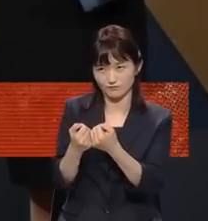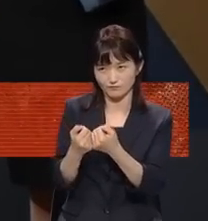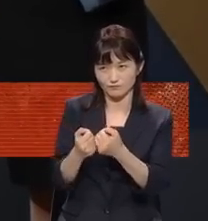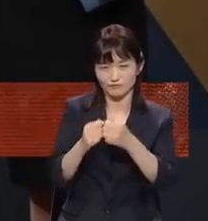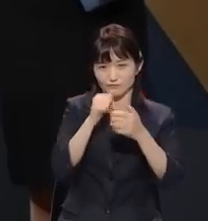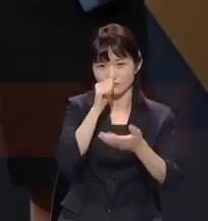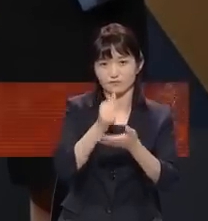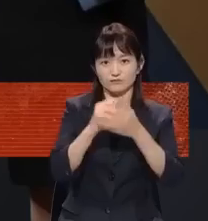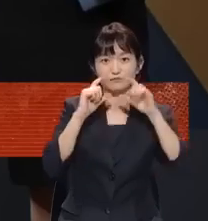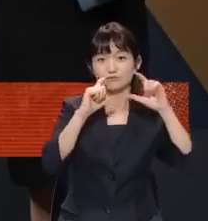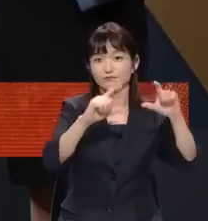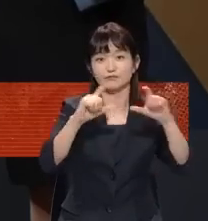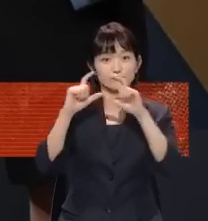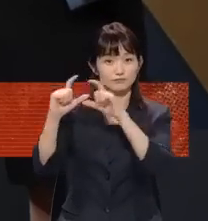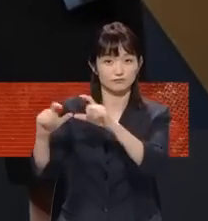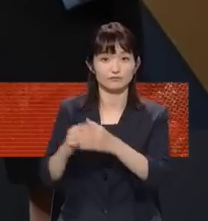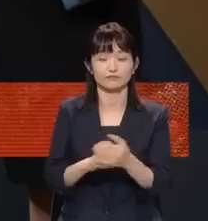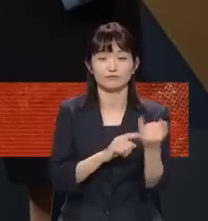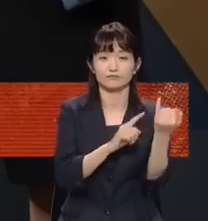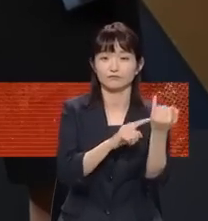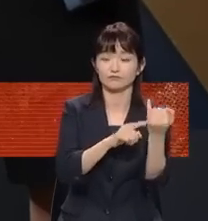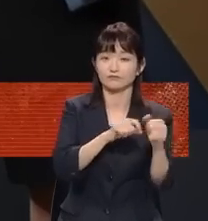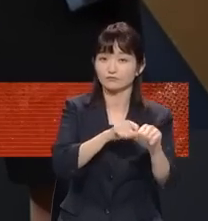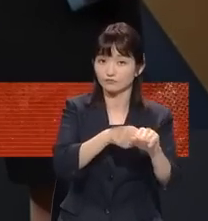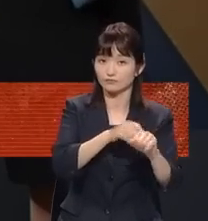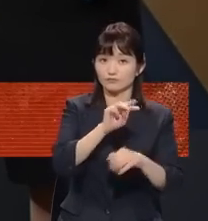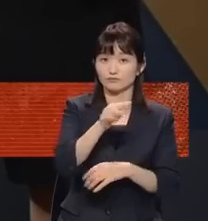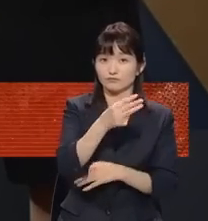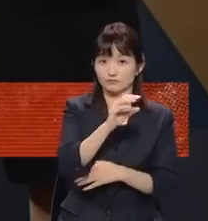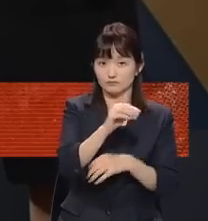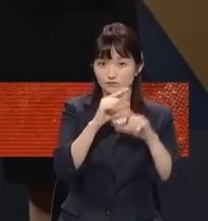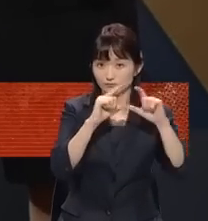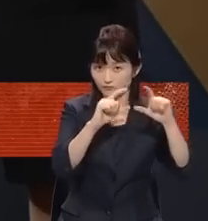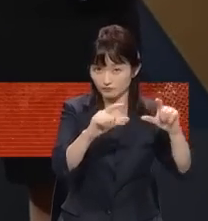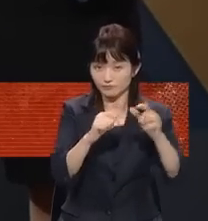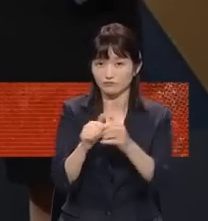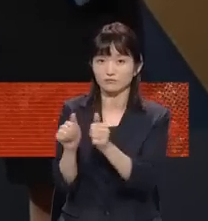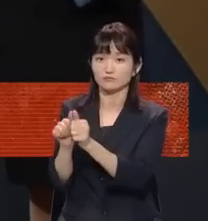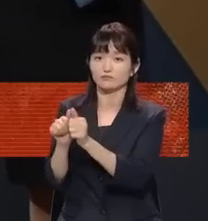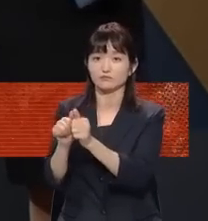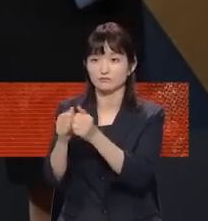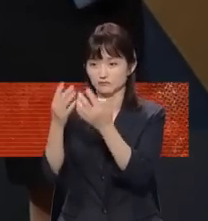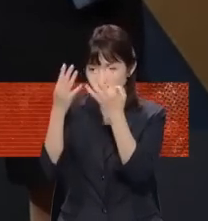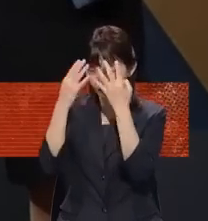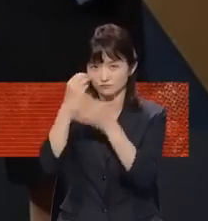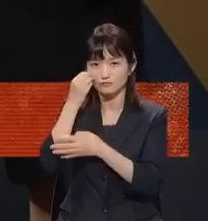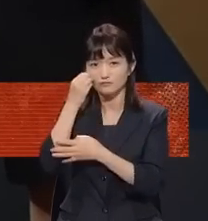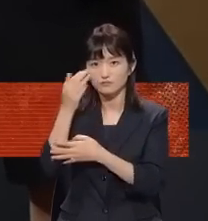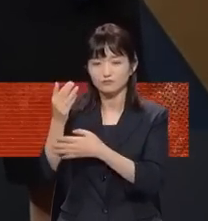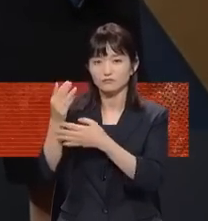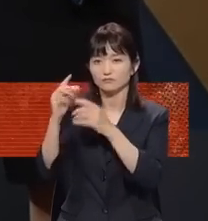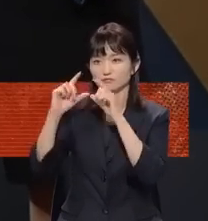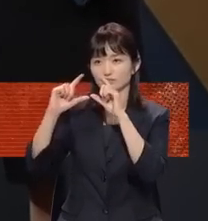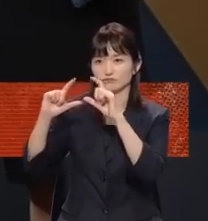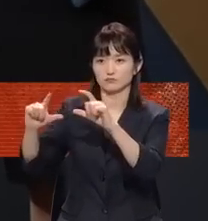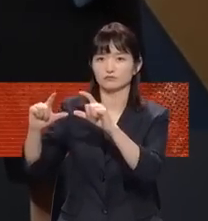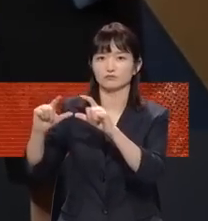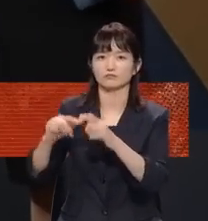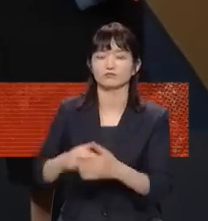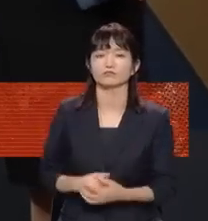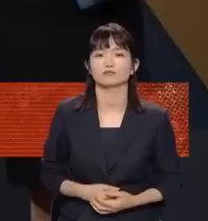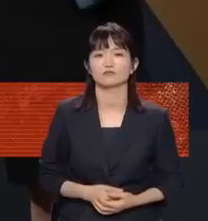내렸습니다 하지만 여성에게는 벌금 300만원 남성에게는 8개월의 징역형이